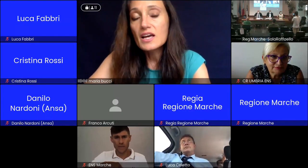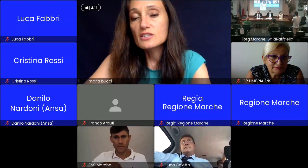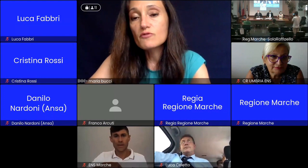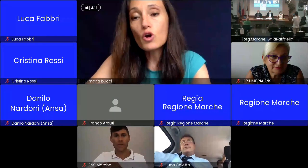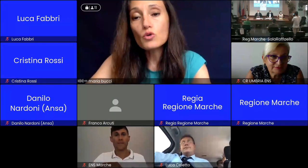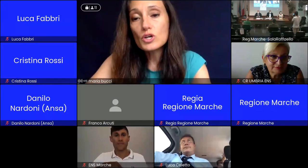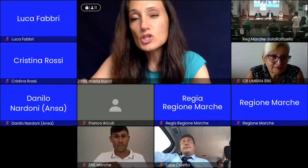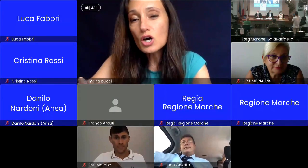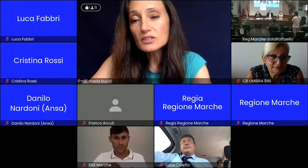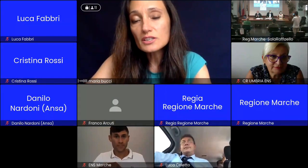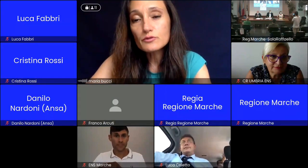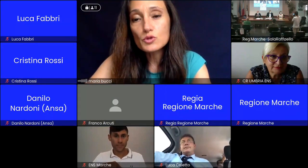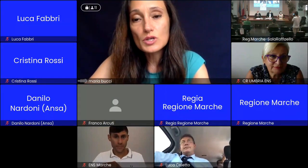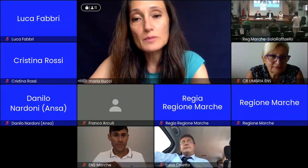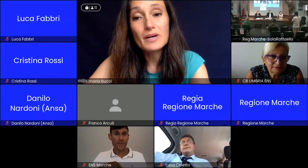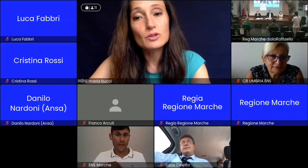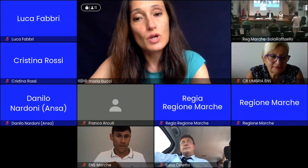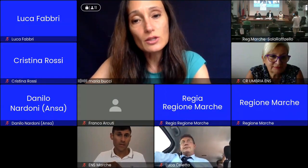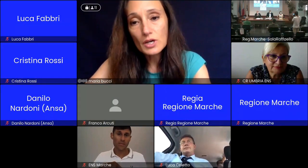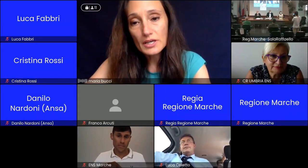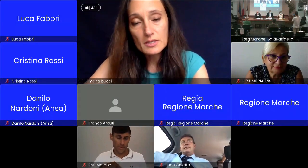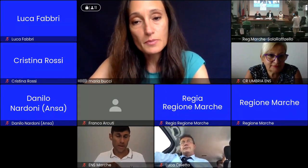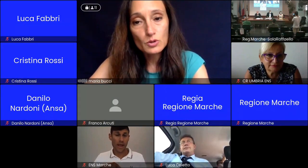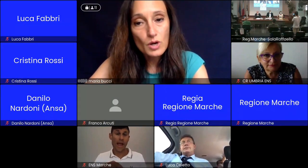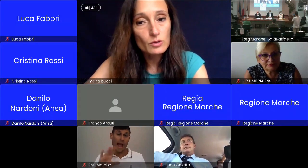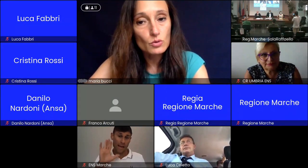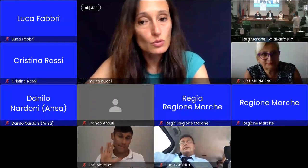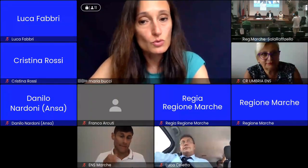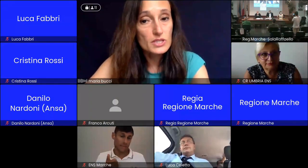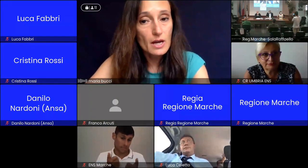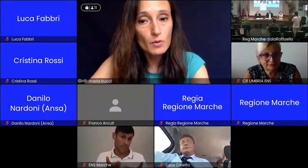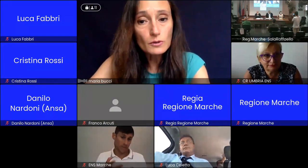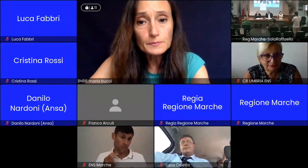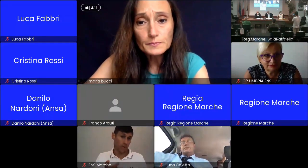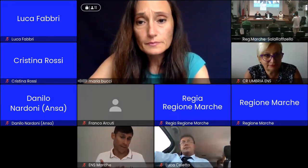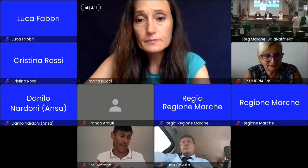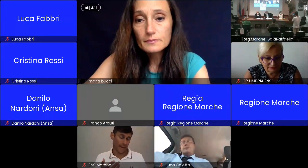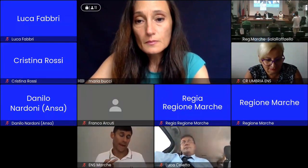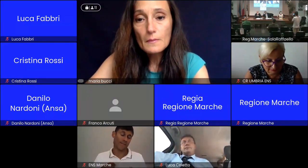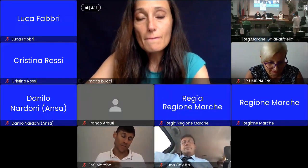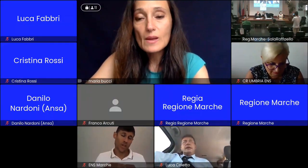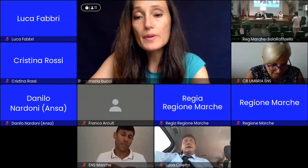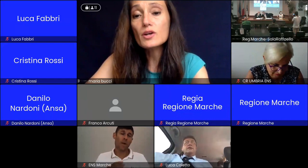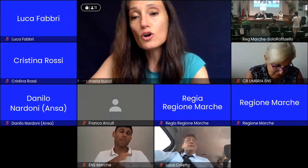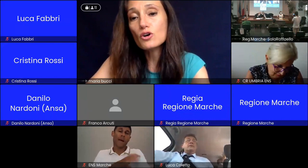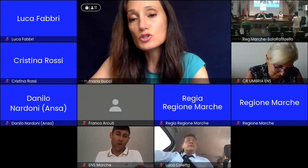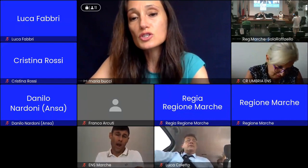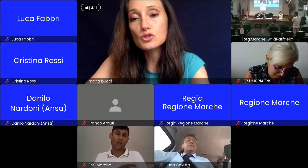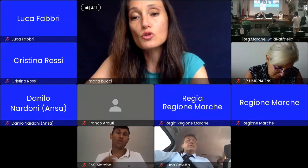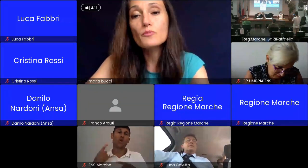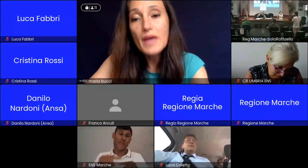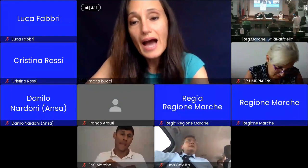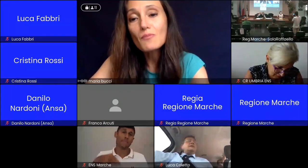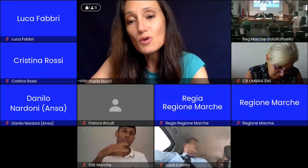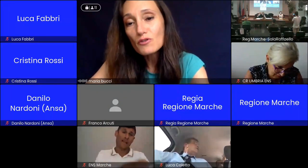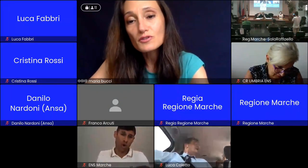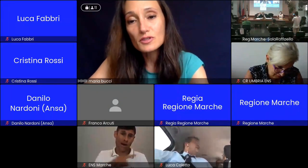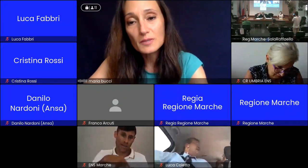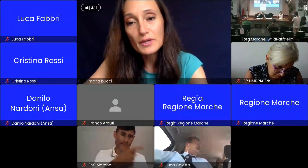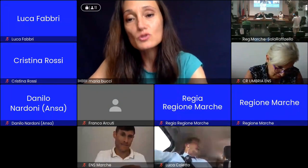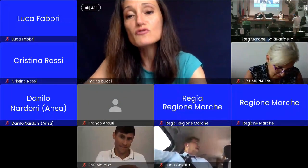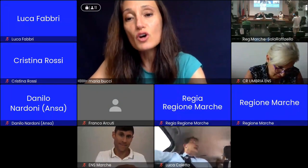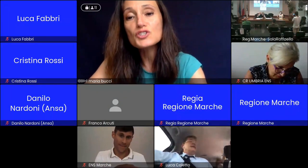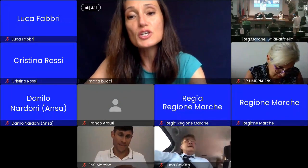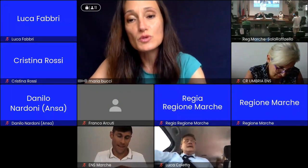uffici. Svolgono una sorta di funzione di patronato, anche se patronato non siamo, però